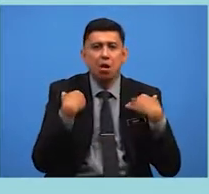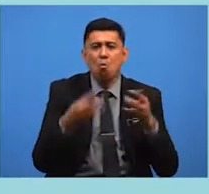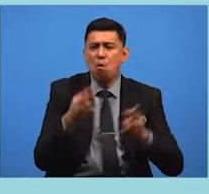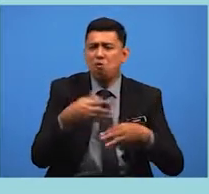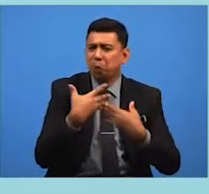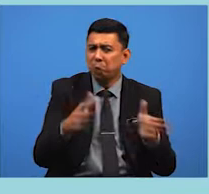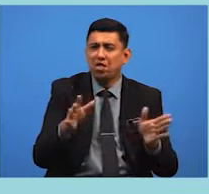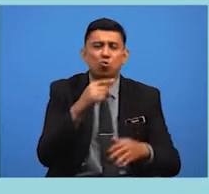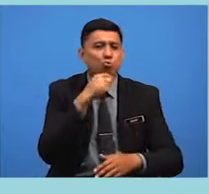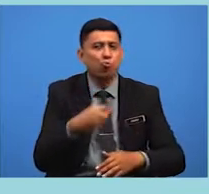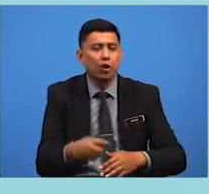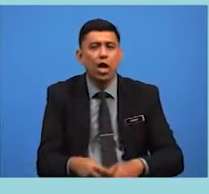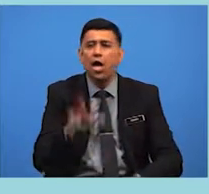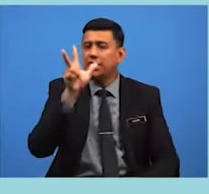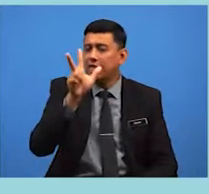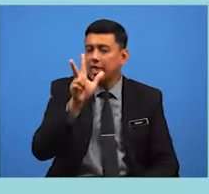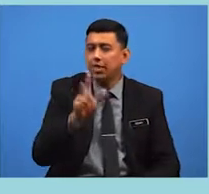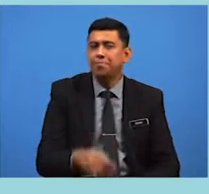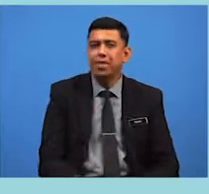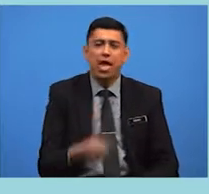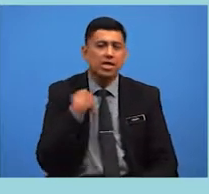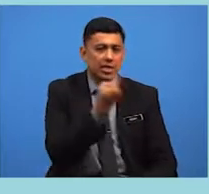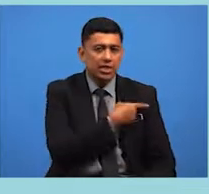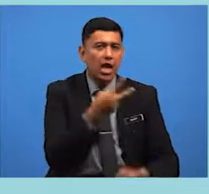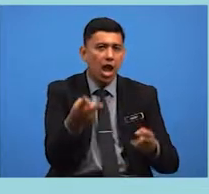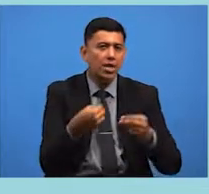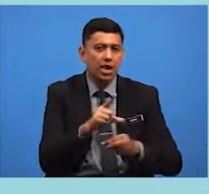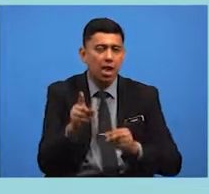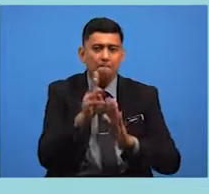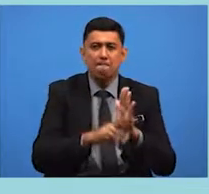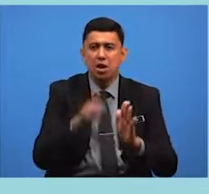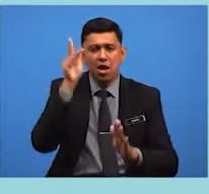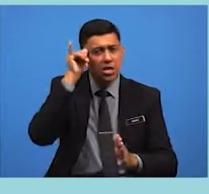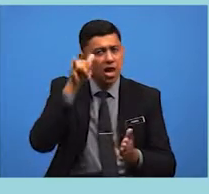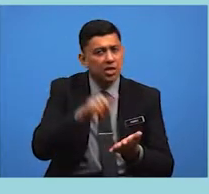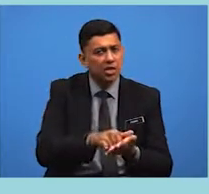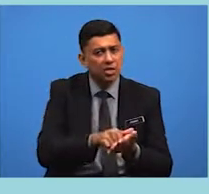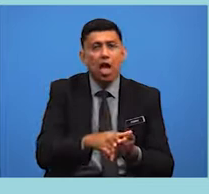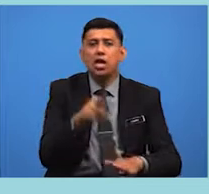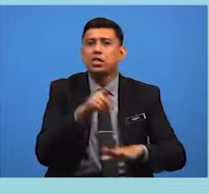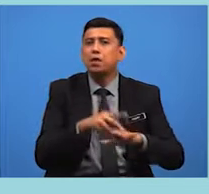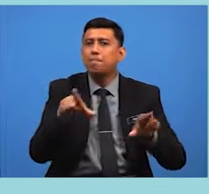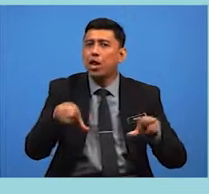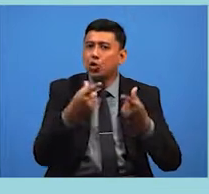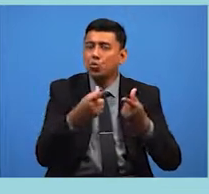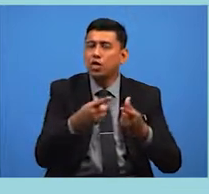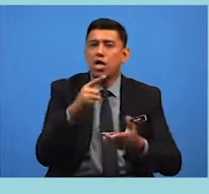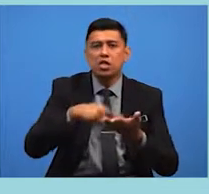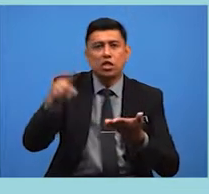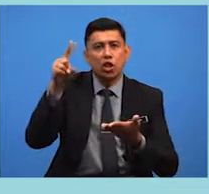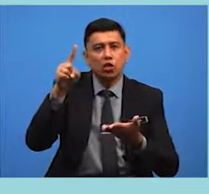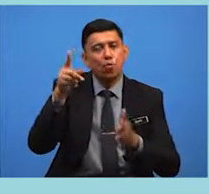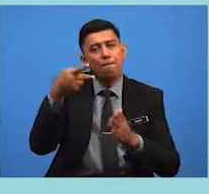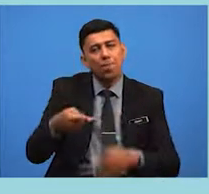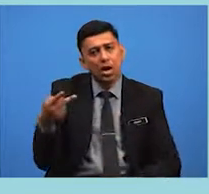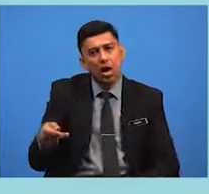tua. Pengajaran ketiga, kita hendaklah berkeyakinan ketika melakukan sesuatu